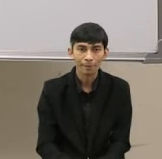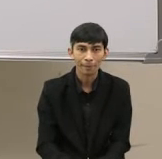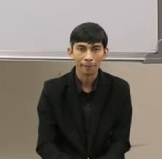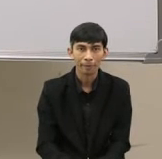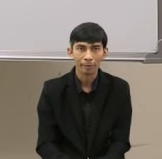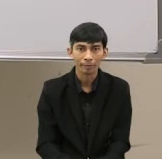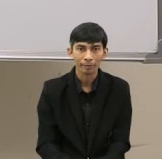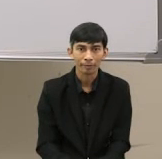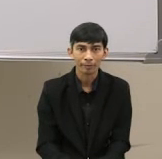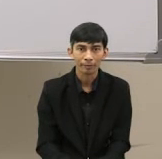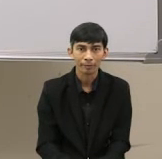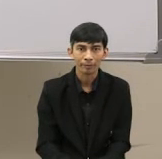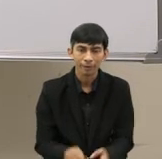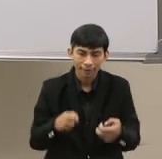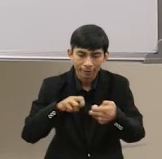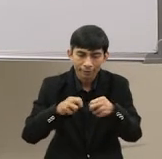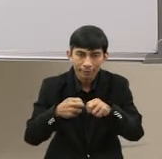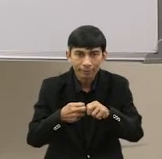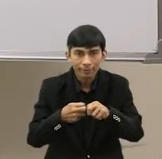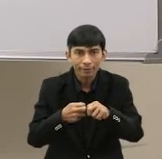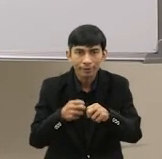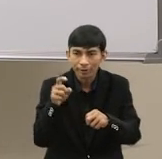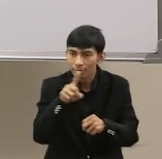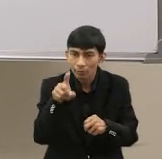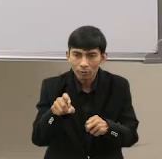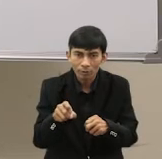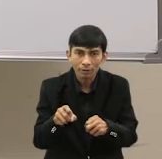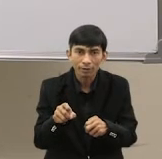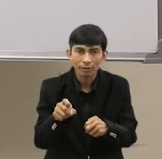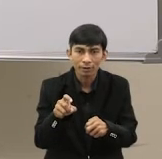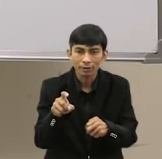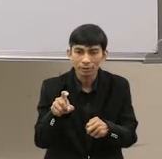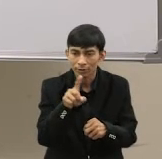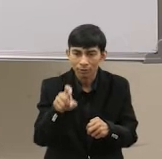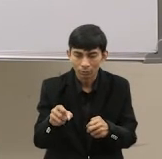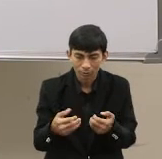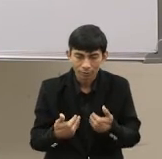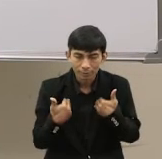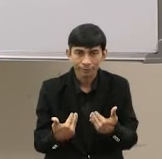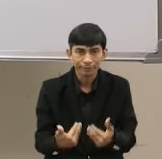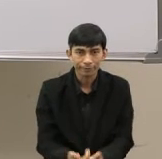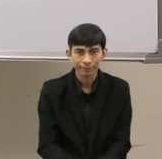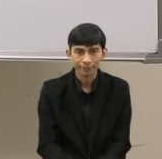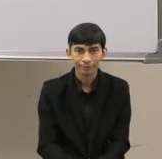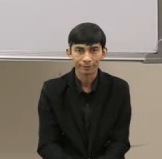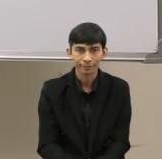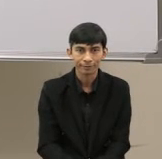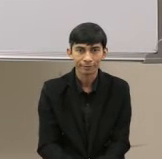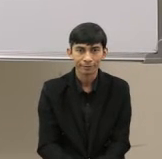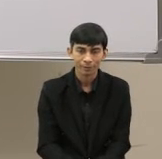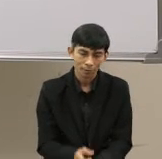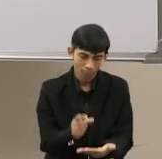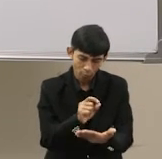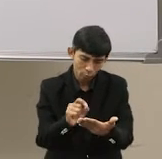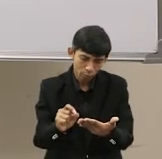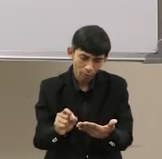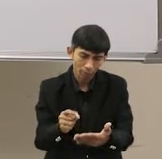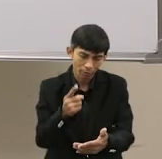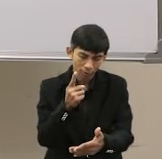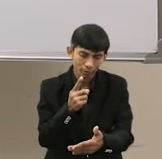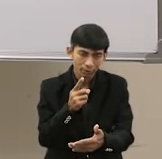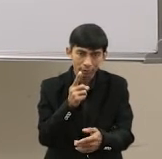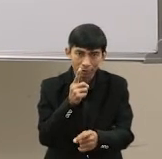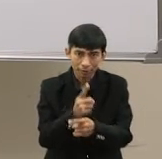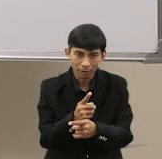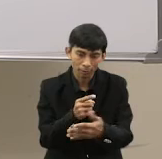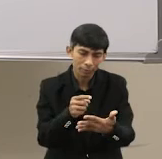chà hơi chậm nọt bánh hát con chọc bàn trăm trời tế nhật là tay bị lưu mà trăm trời là bị trông cối xua